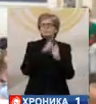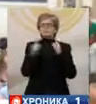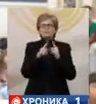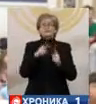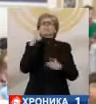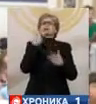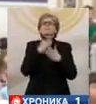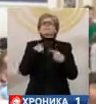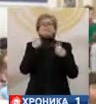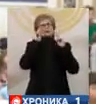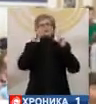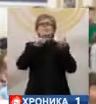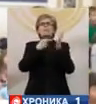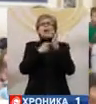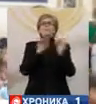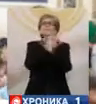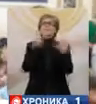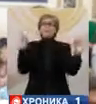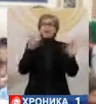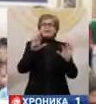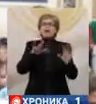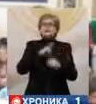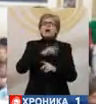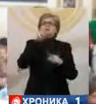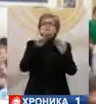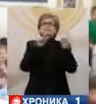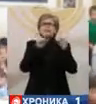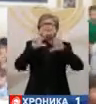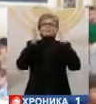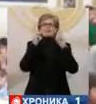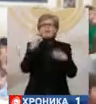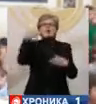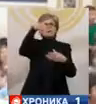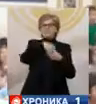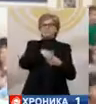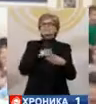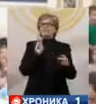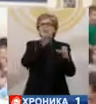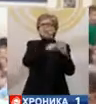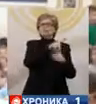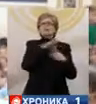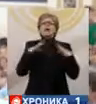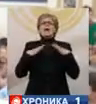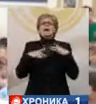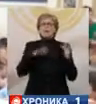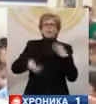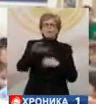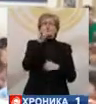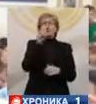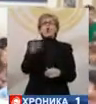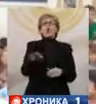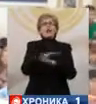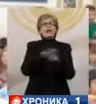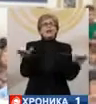poginule dece podrazumeva da se uključe sve institucije, kako na republičkom, tako i na lokalnom nivou. I